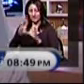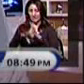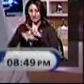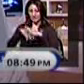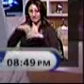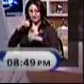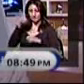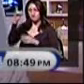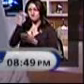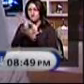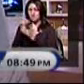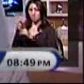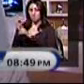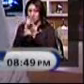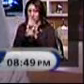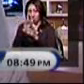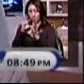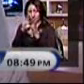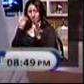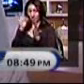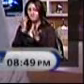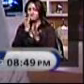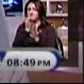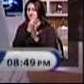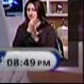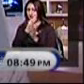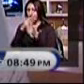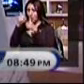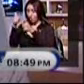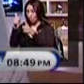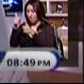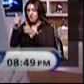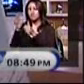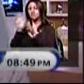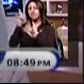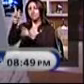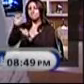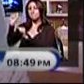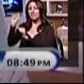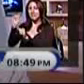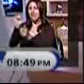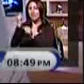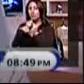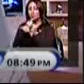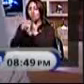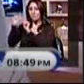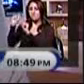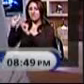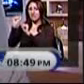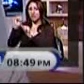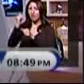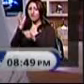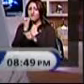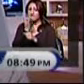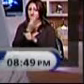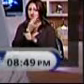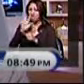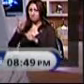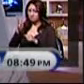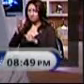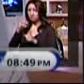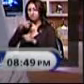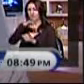دي مسؤوليته، اذا كان الفيلم كويس يبقى هو طبعا التقدير ليه. ها اذا كان الفيلم يعني اقل من الروايه